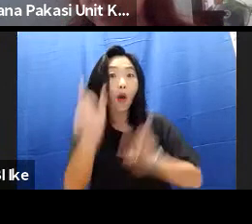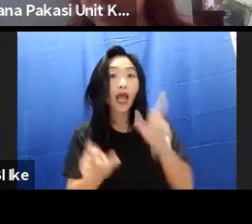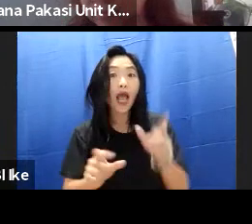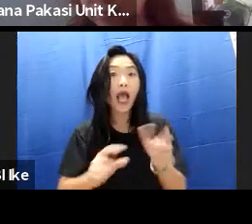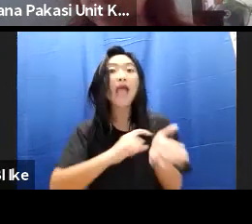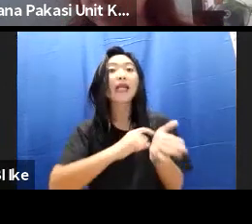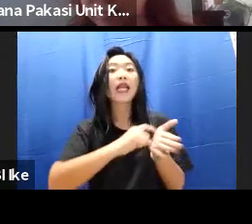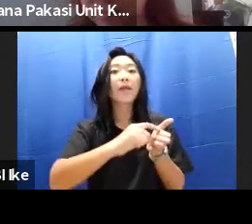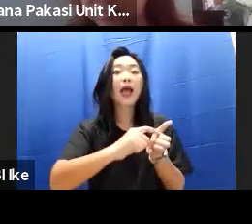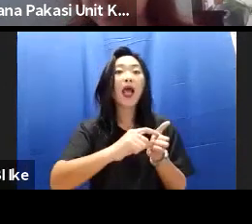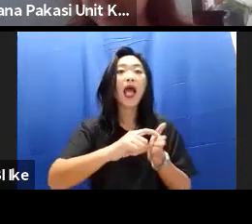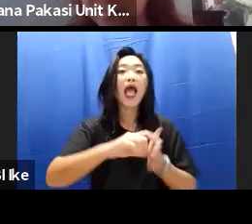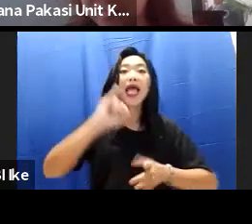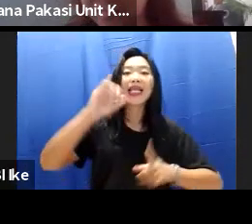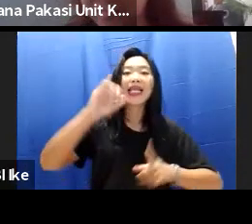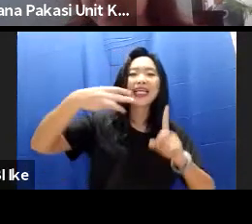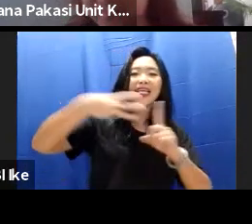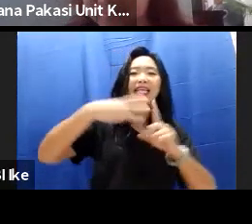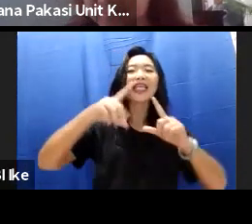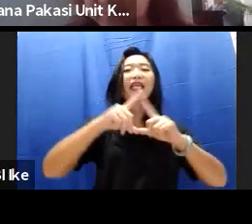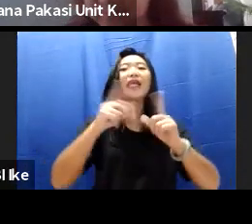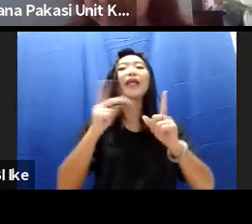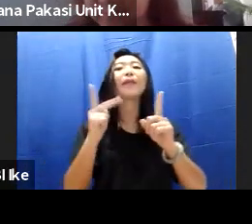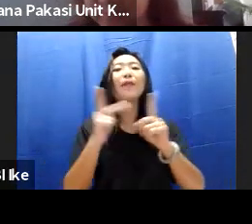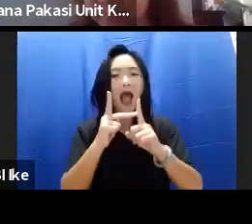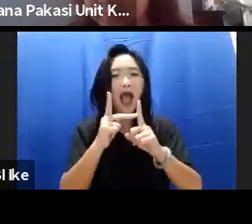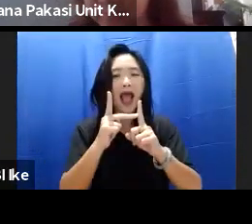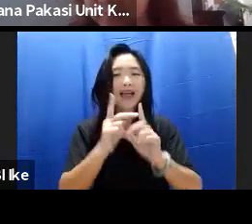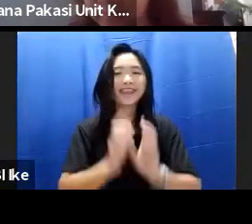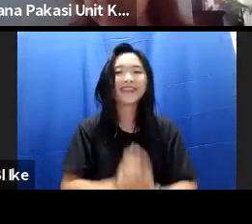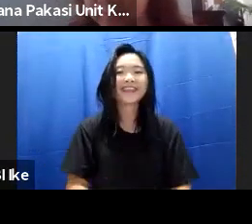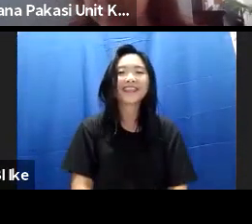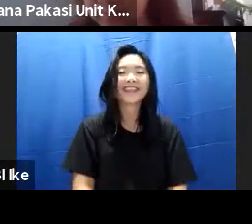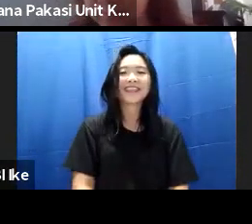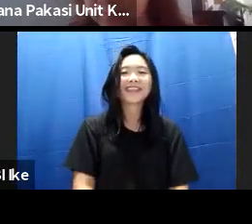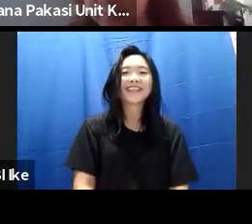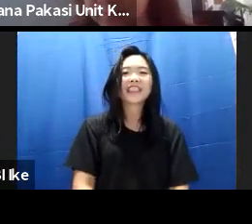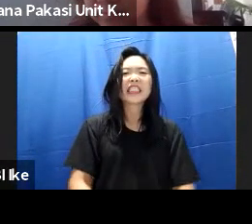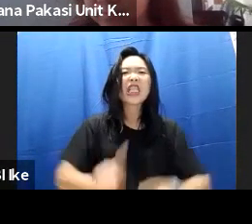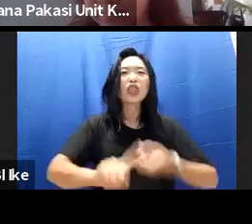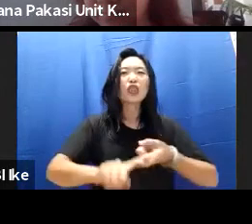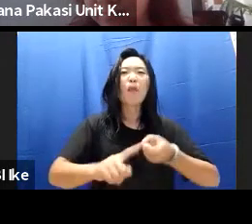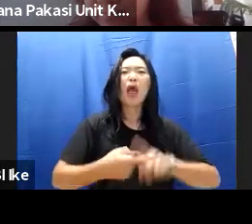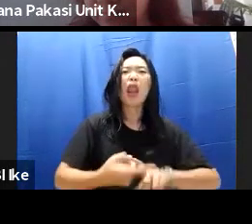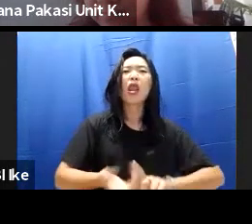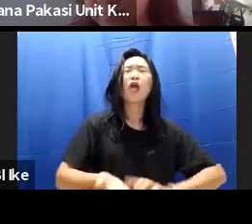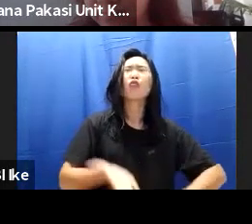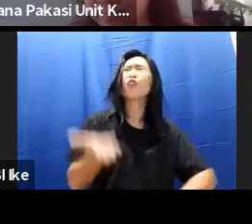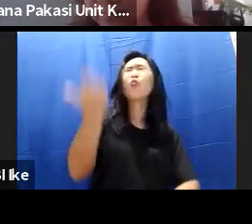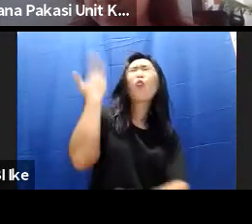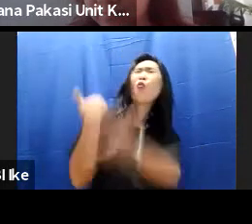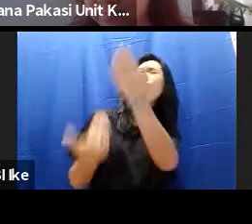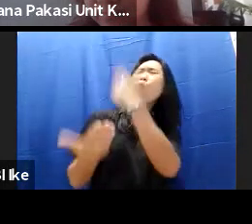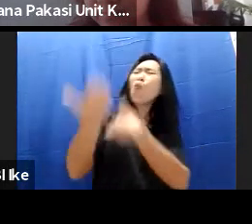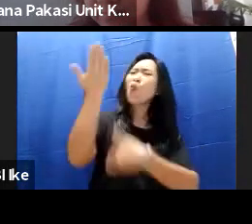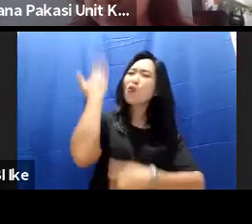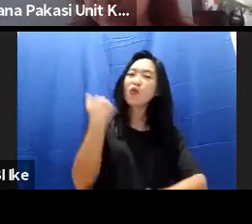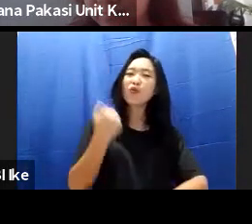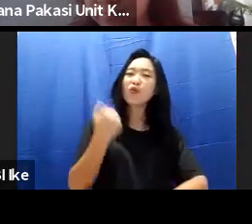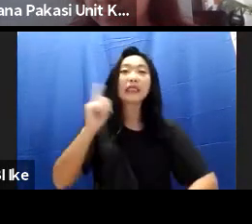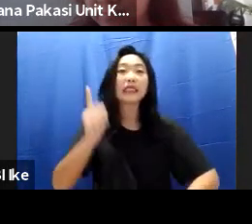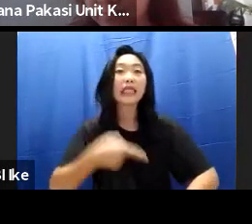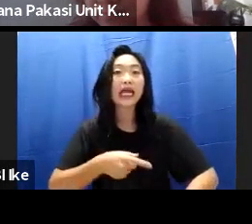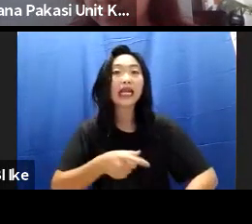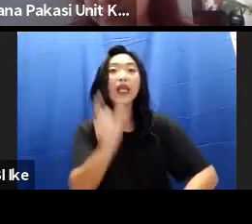ya, Bah ya. Forum reunian teman lama di IAIN atau UIN Syarif Hidayatullah Jakarta dan juga